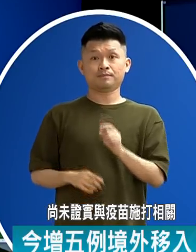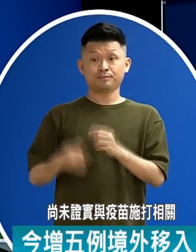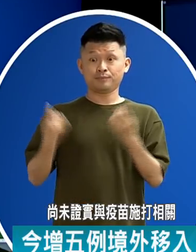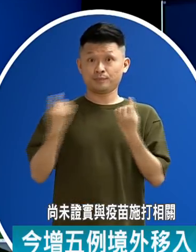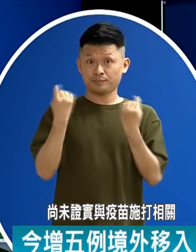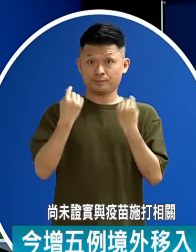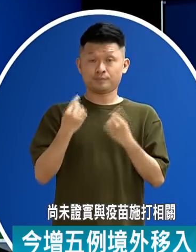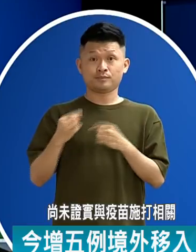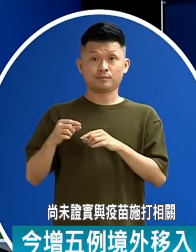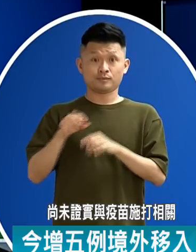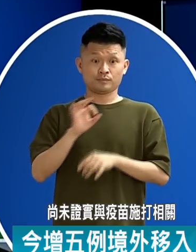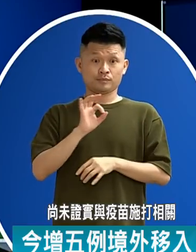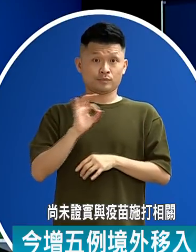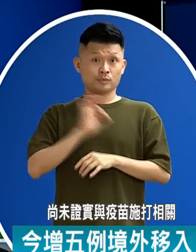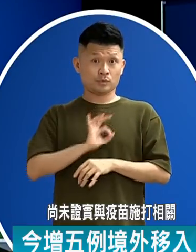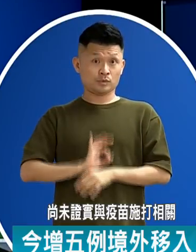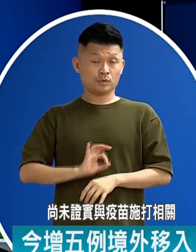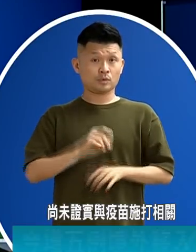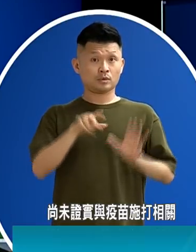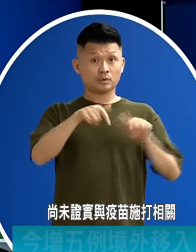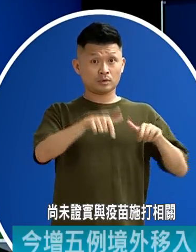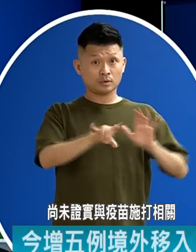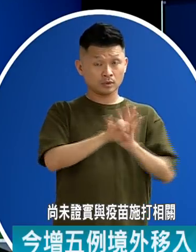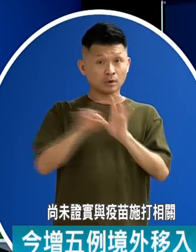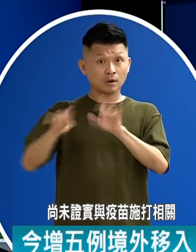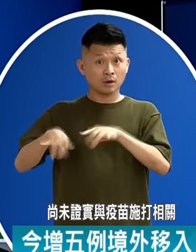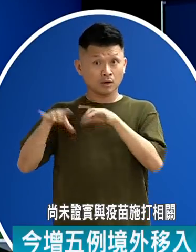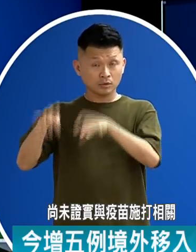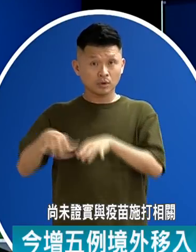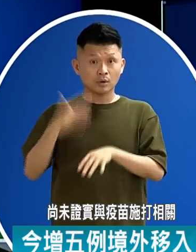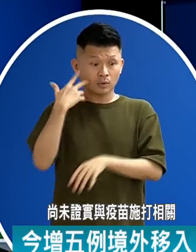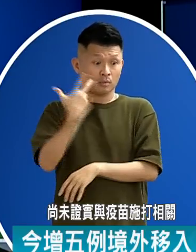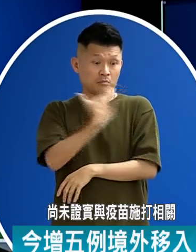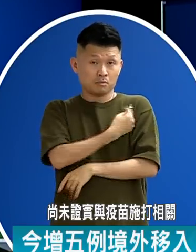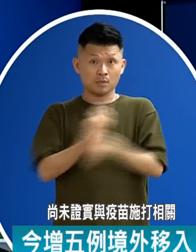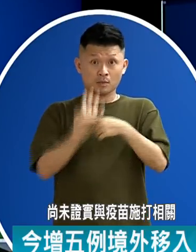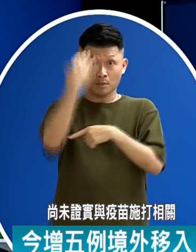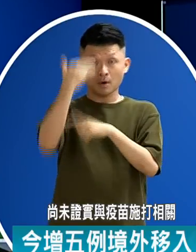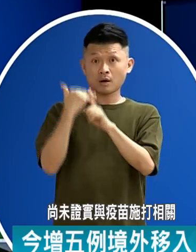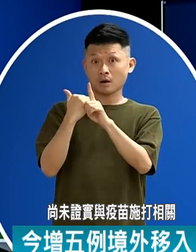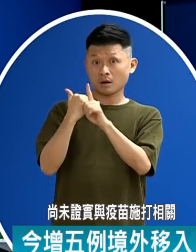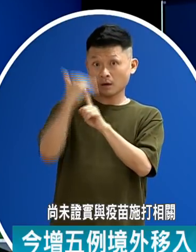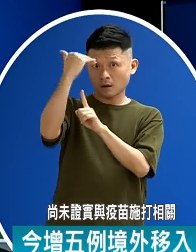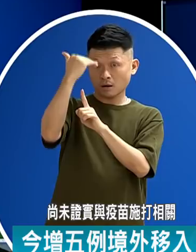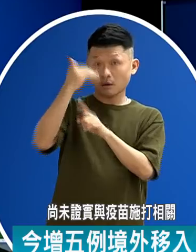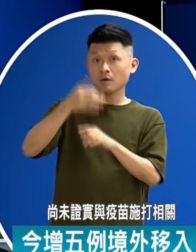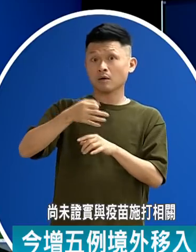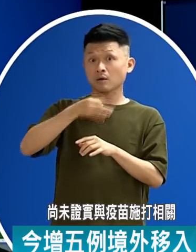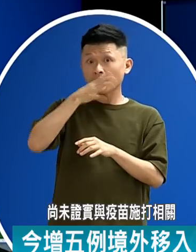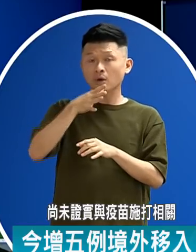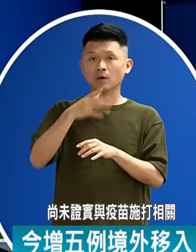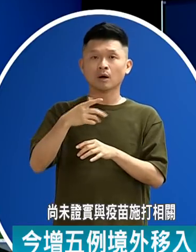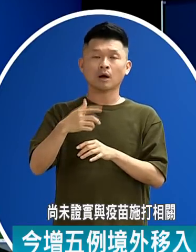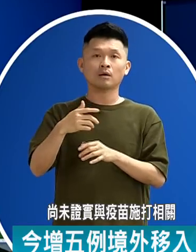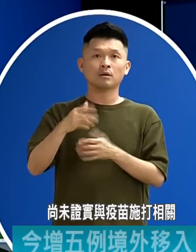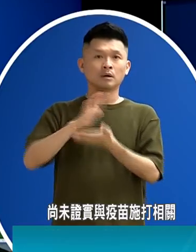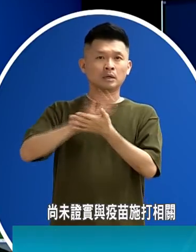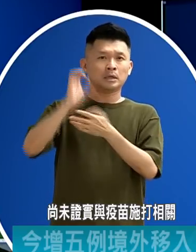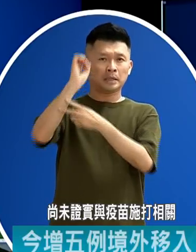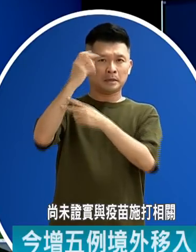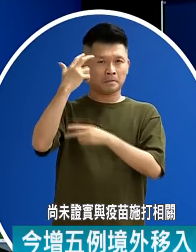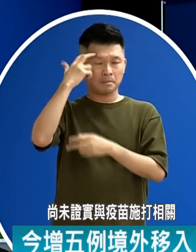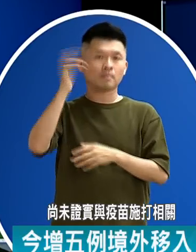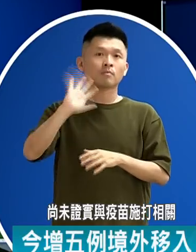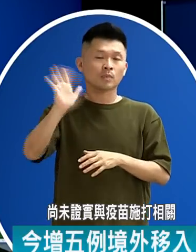这一旦在疫苗接种率达到一定的标准，那么可能就会放弃清零的策略。那么对于经济跟这个